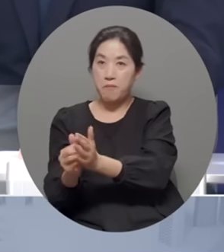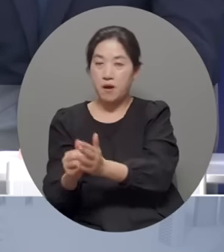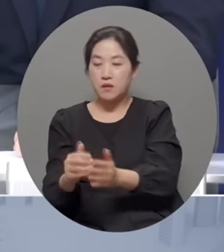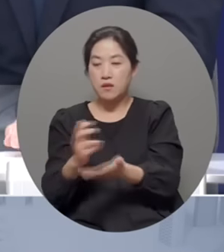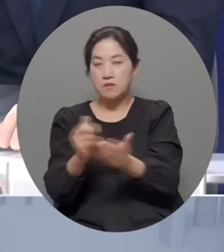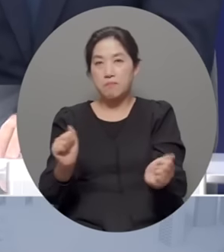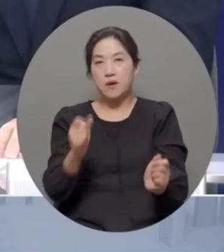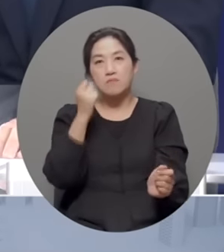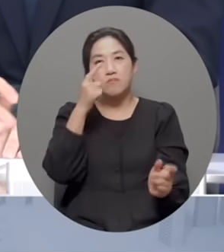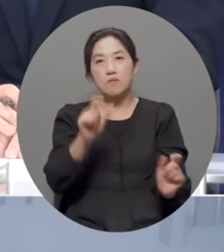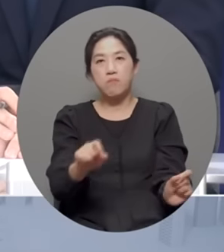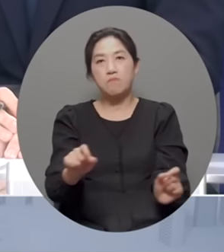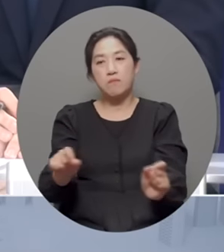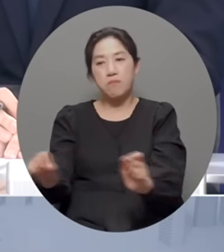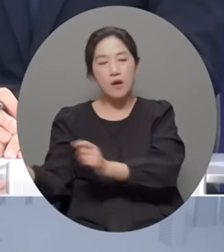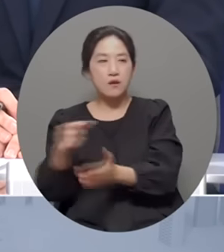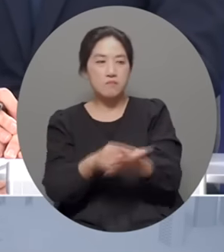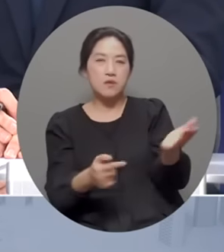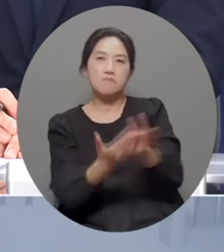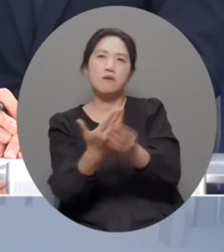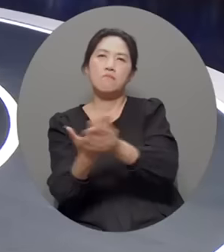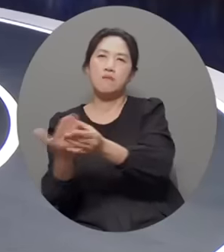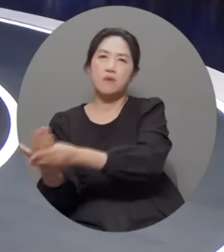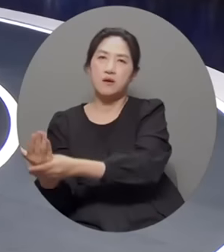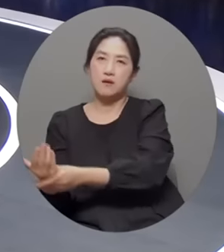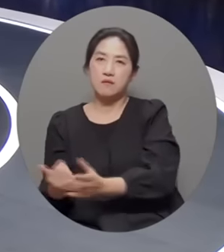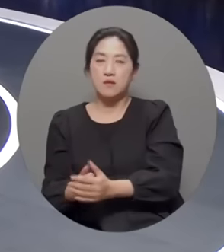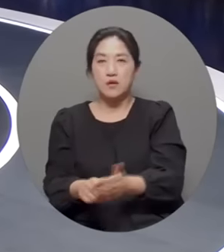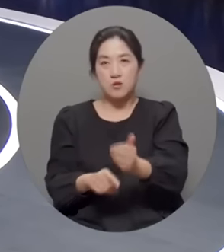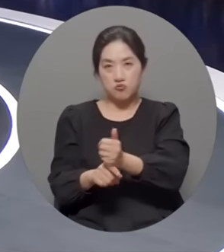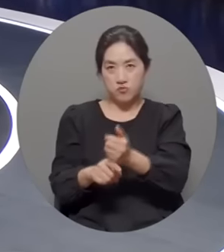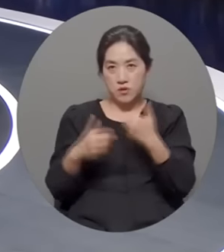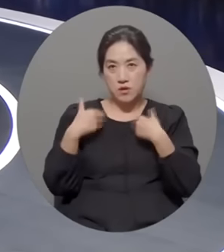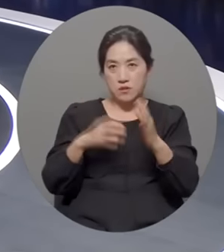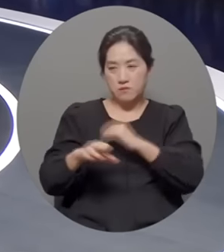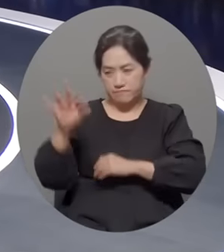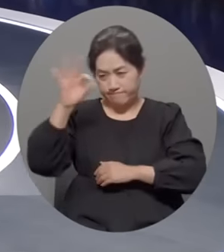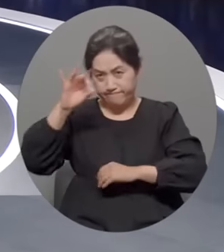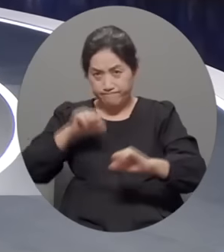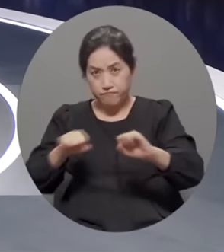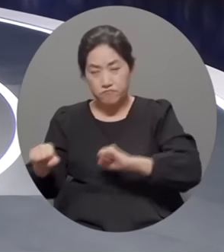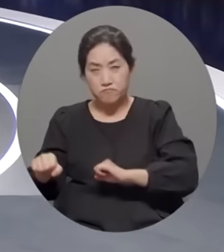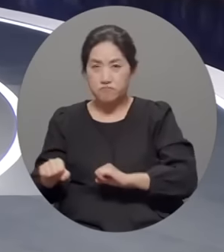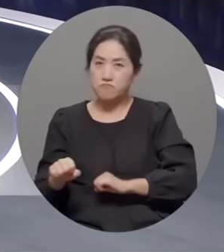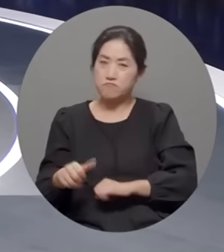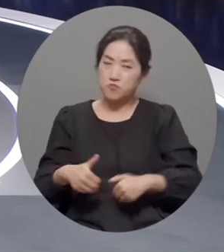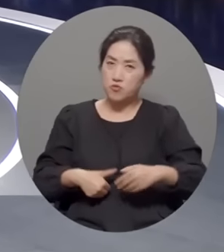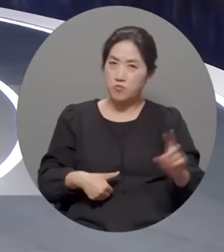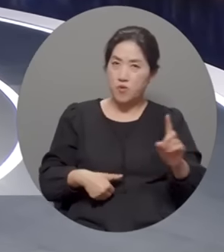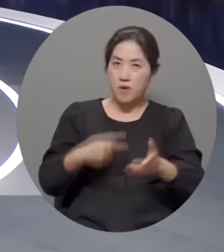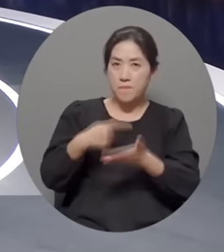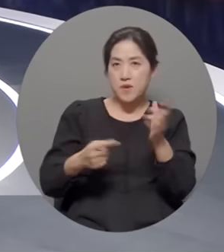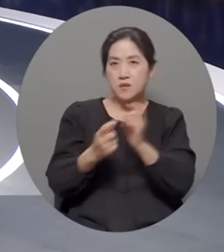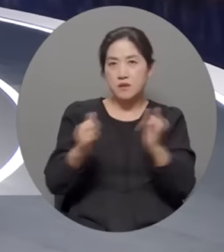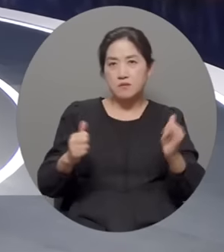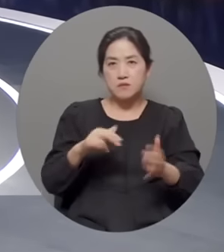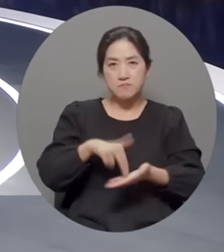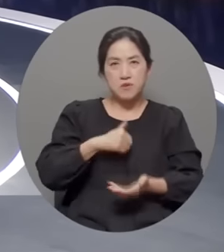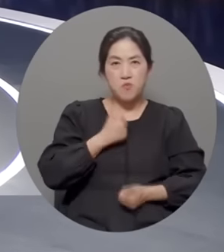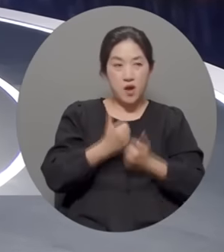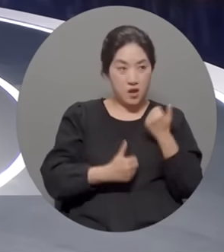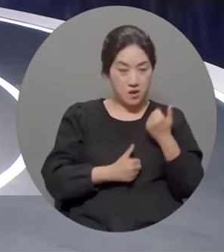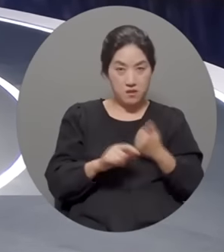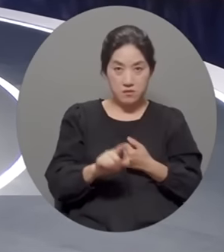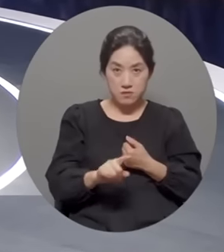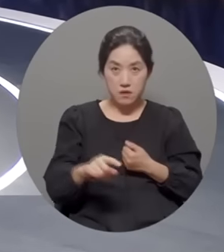6개월째 미뤄지면서 피해가 계속되고 있는 겁니다. 네, 수사기관이 더 적극적으로 나섰어야 하는 거 아니냐, 피해자들은 반발할 수밖에 없을 것